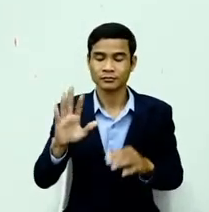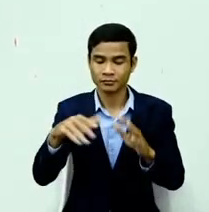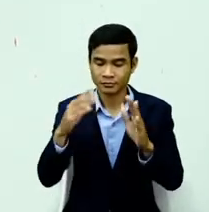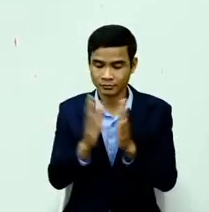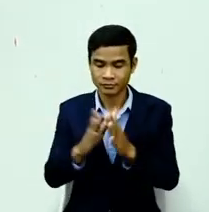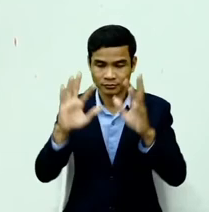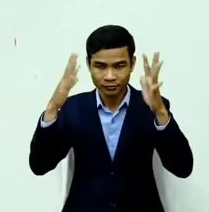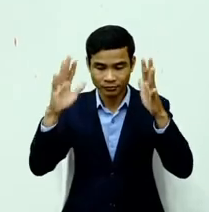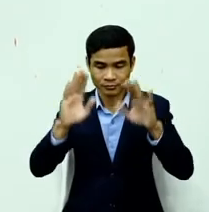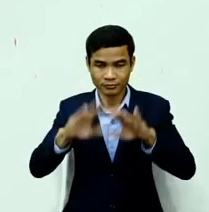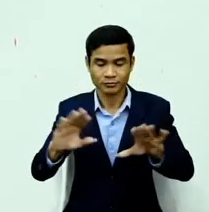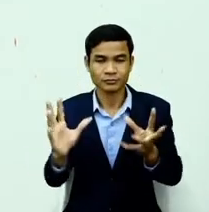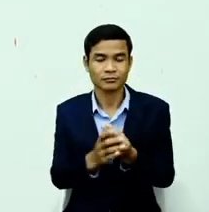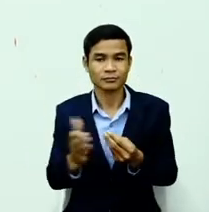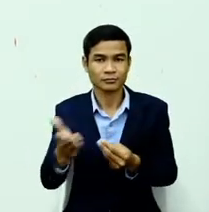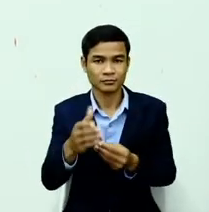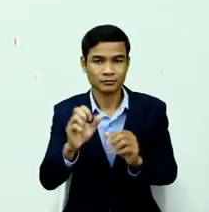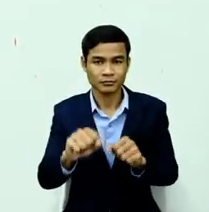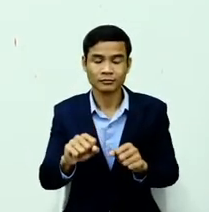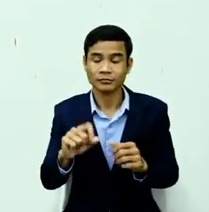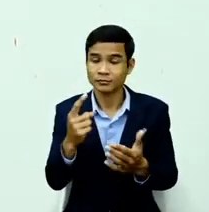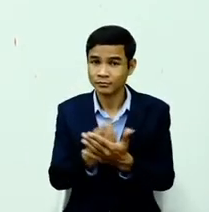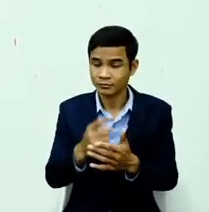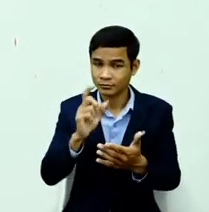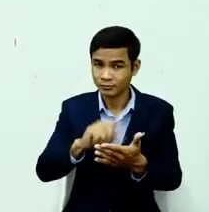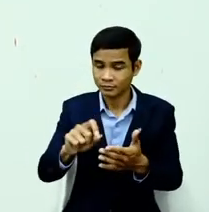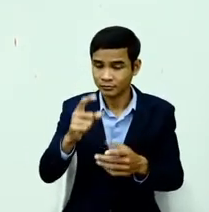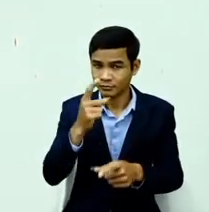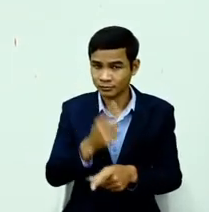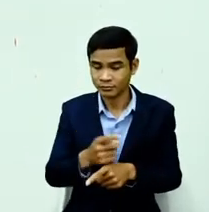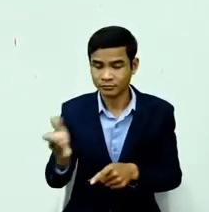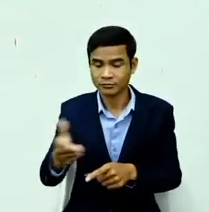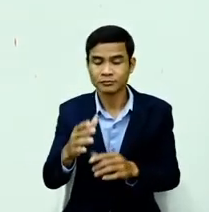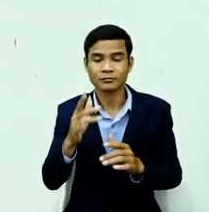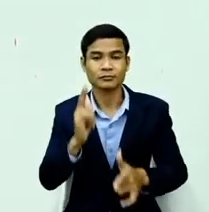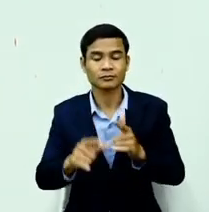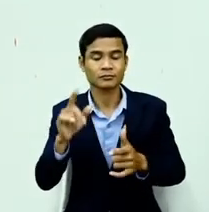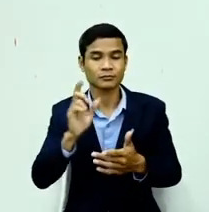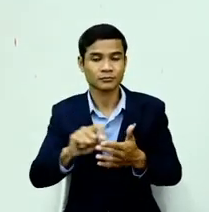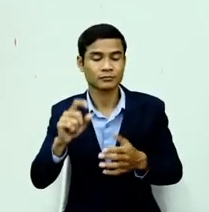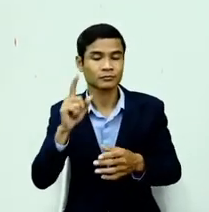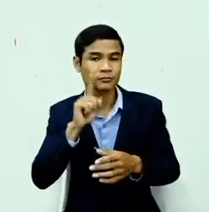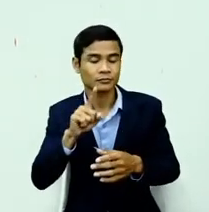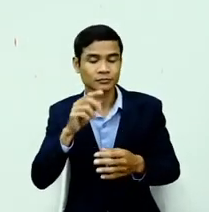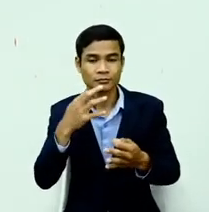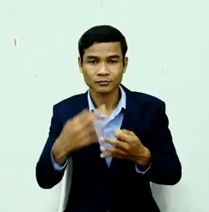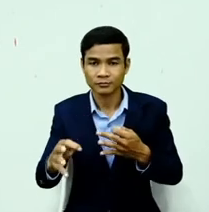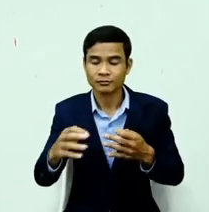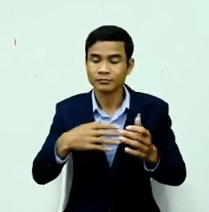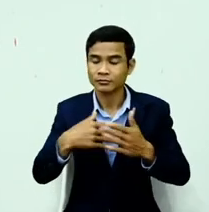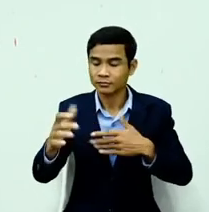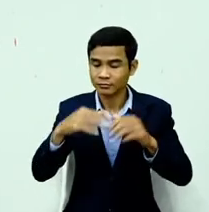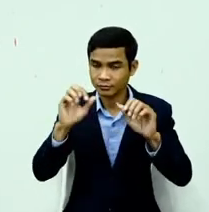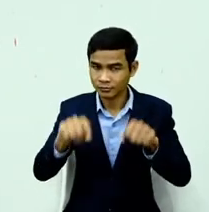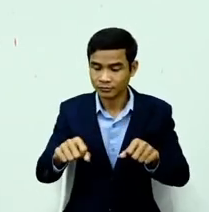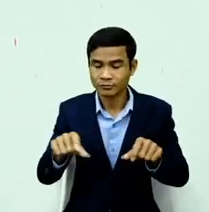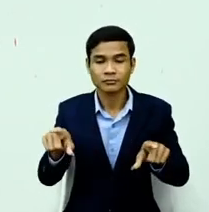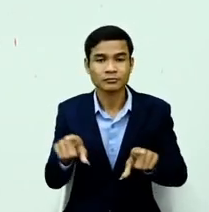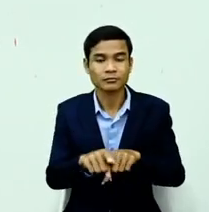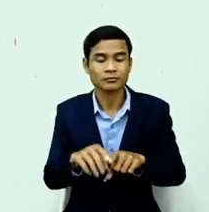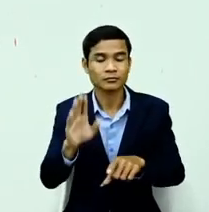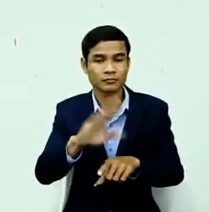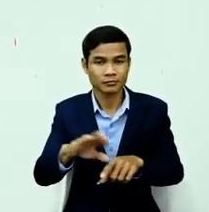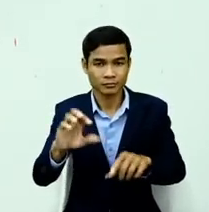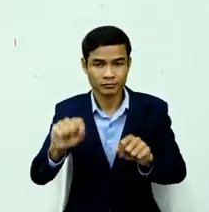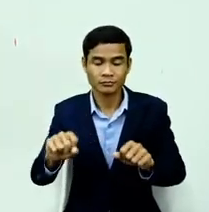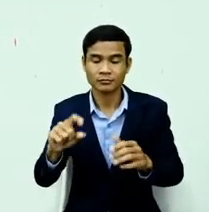ọc ọc sát tố phong chụp con để bán khách khâm răng răng sạch xe trầm trời ná ta bật sân bà con sạch xe bùm tốt màn trầm trời lỡ nó đợt một đái con